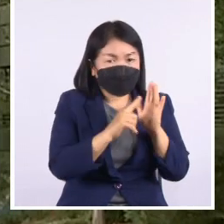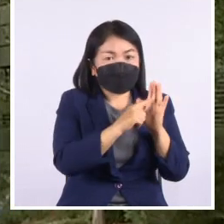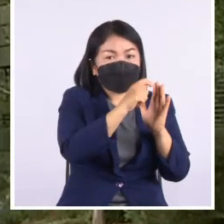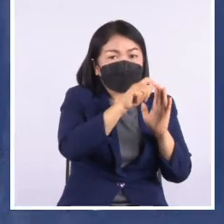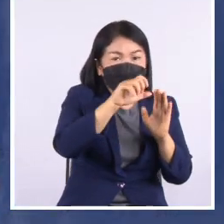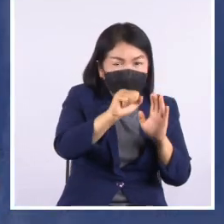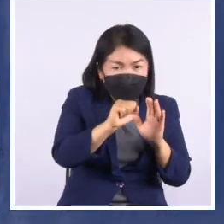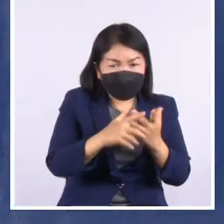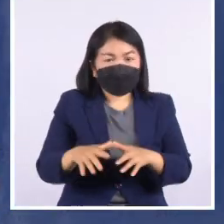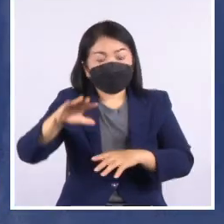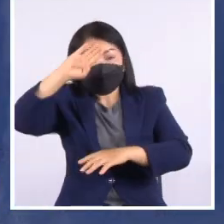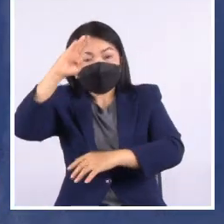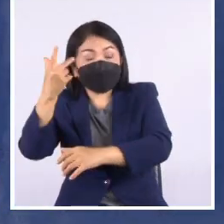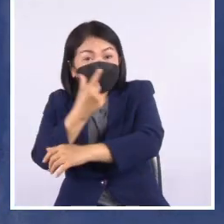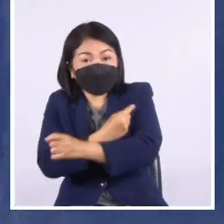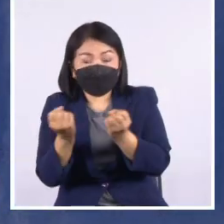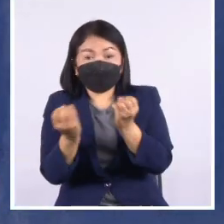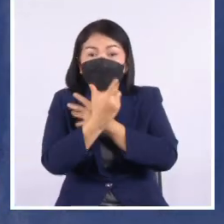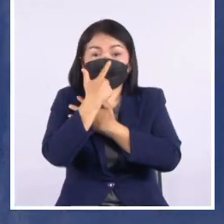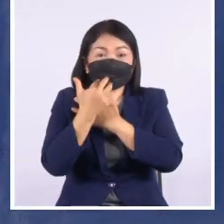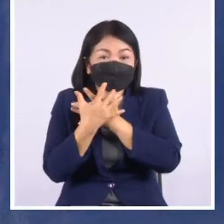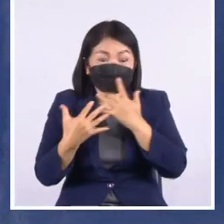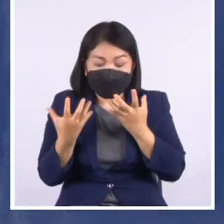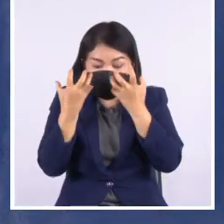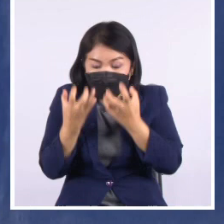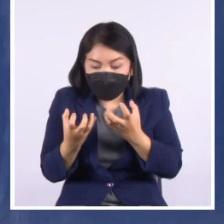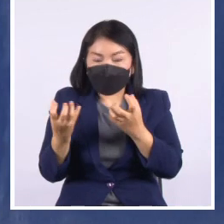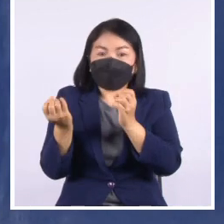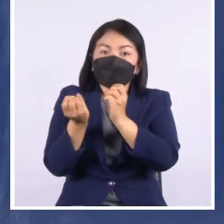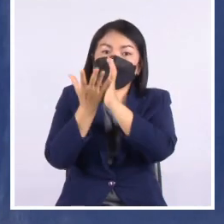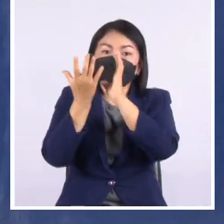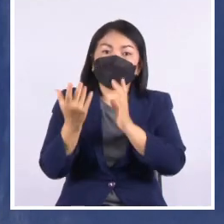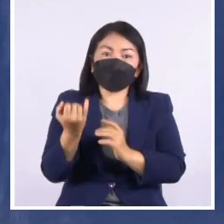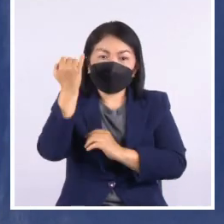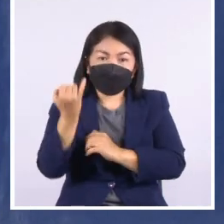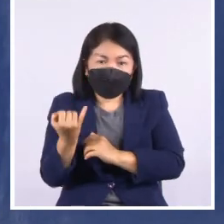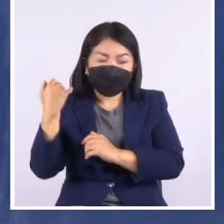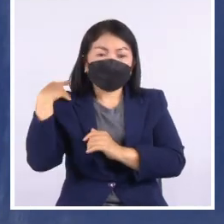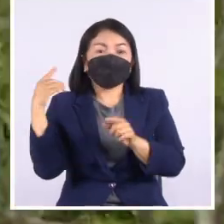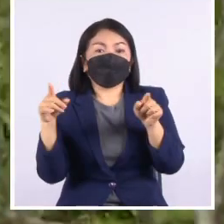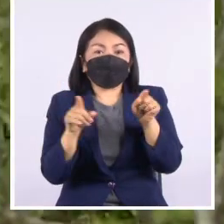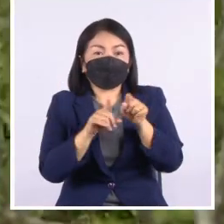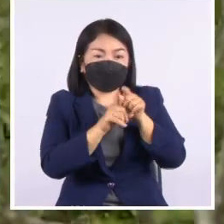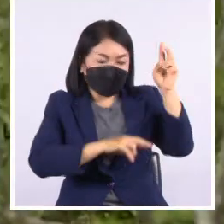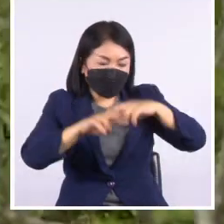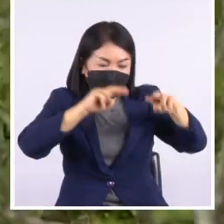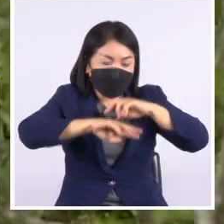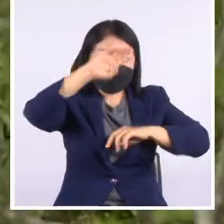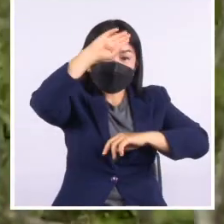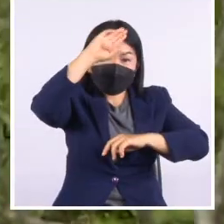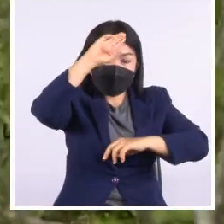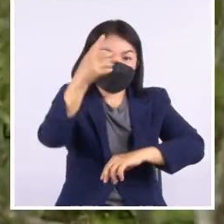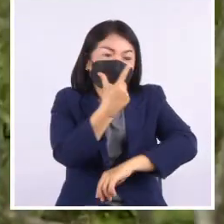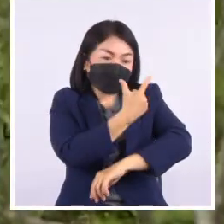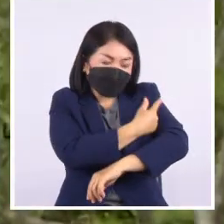ะเลือดแข็งตัวครับผู้อำนวยการของสำนักงานบริหารสินค้ารักษาโรคหรือว่า TGA ของออสเตรเลียนะครับระบุว่